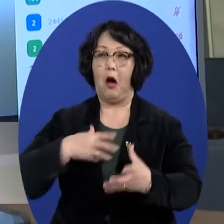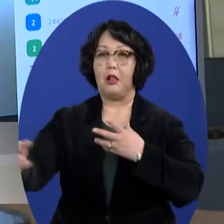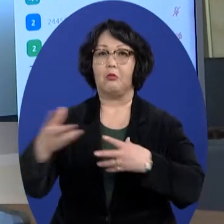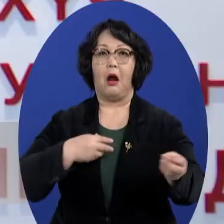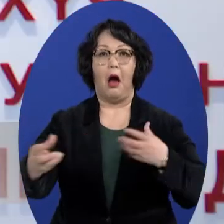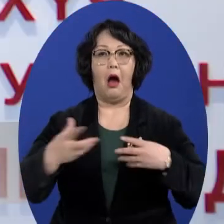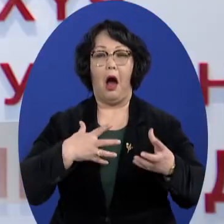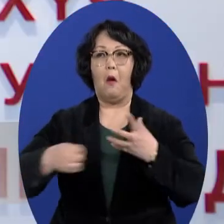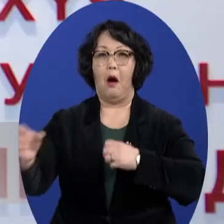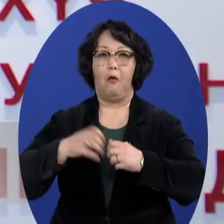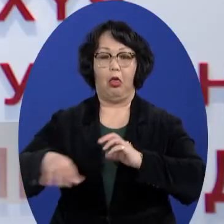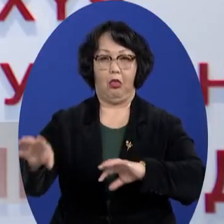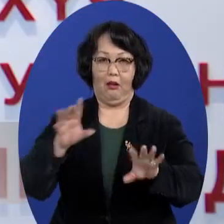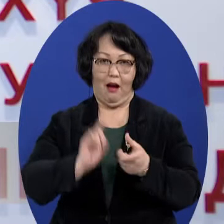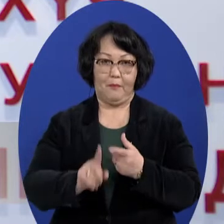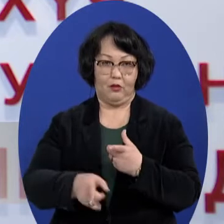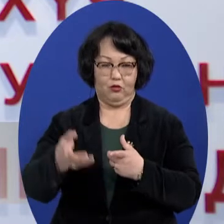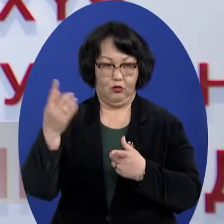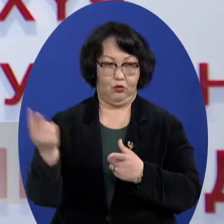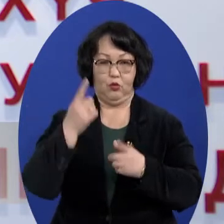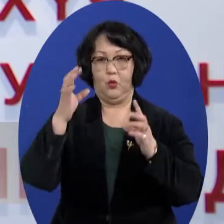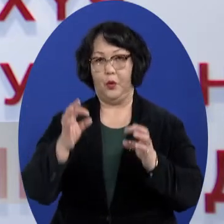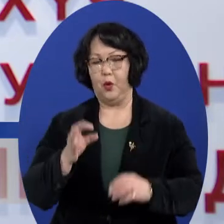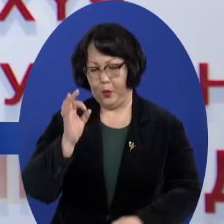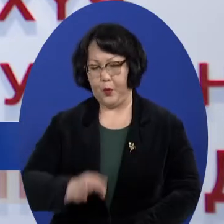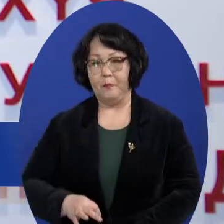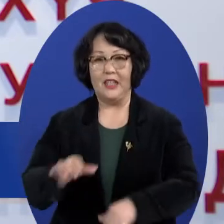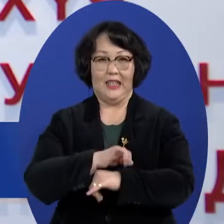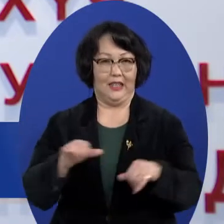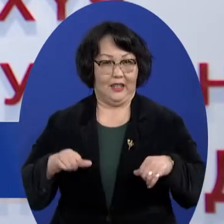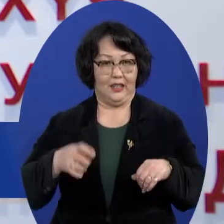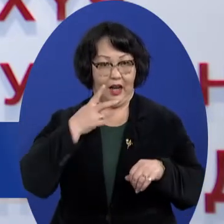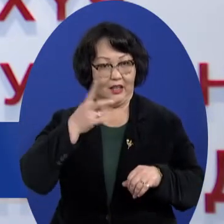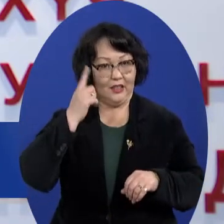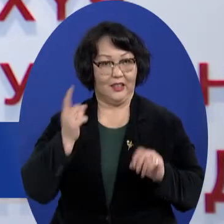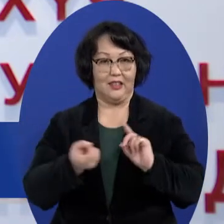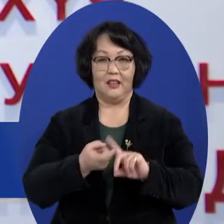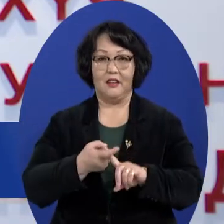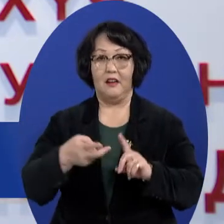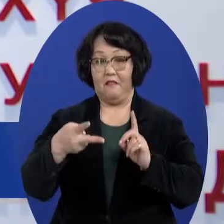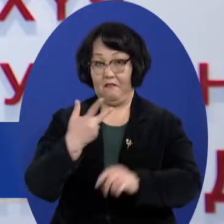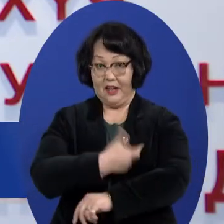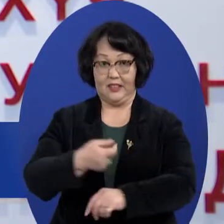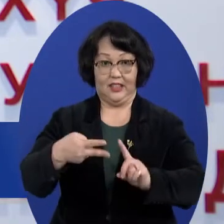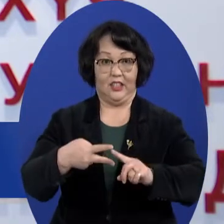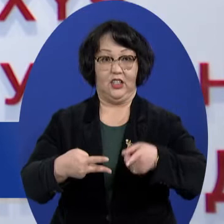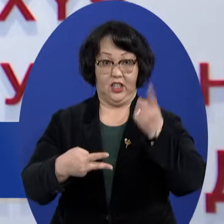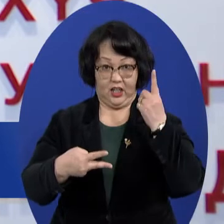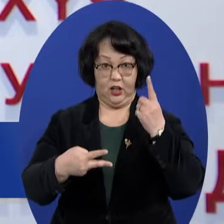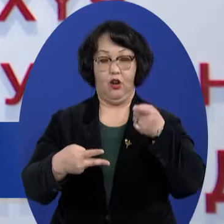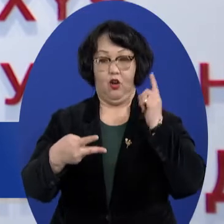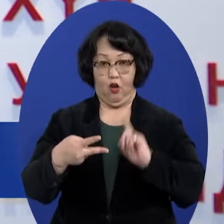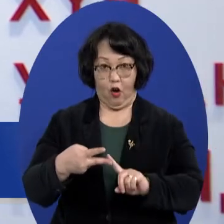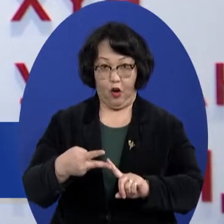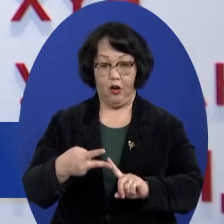байна. Манай иргэдийн дунд нэг эргэлзээтэй асуудал байна. Вакцина 2 дахь тунгаа авчихад за би